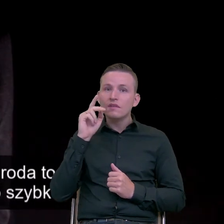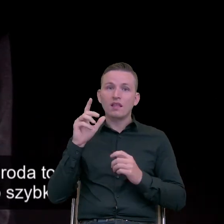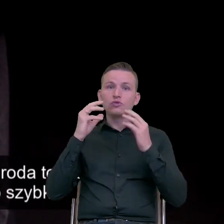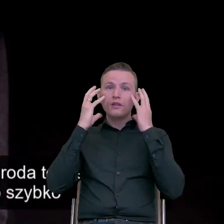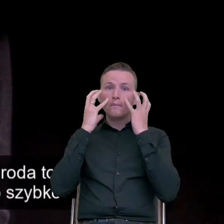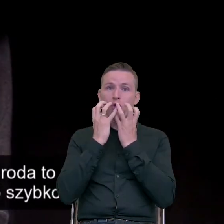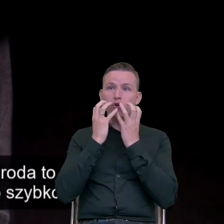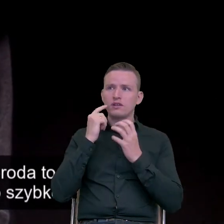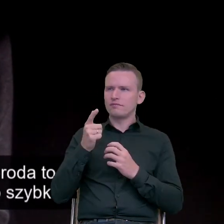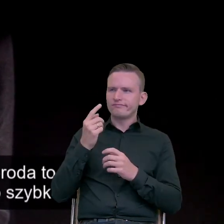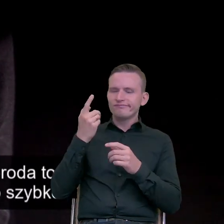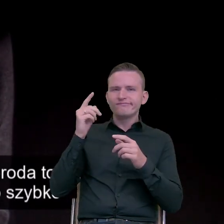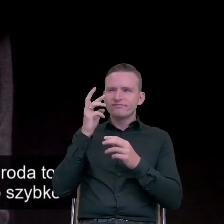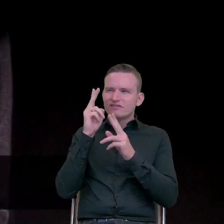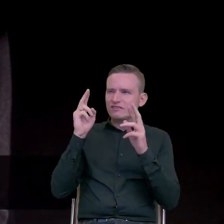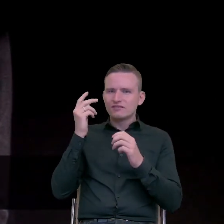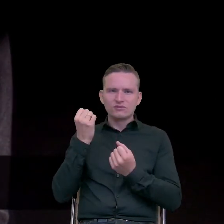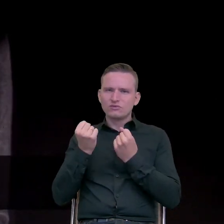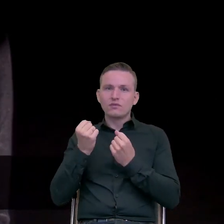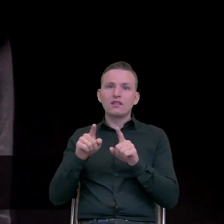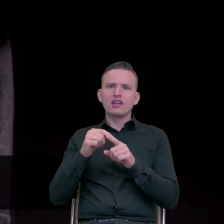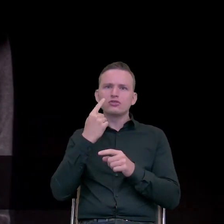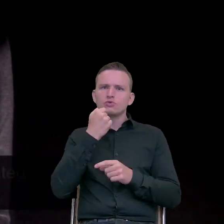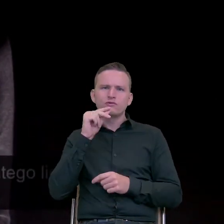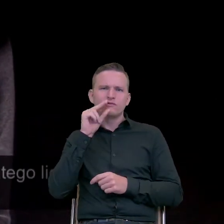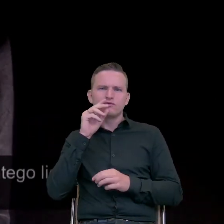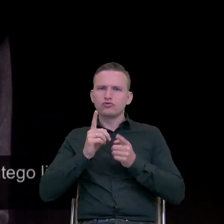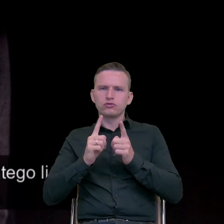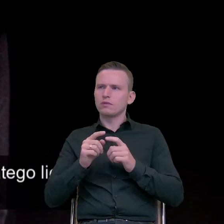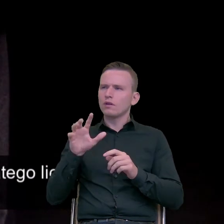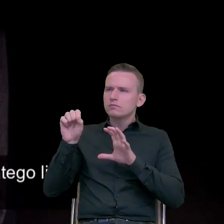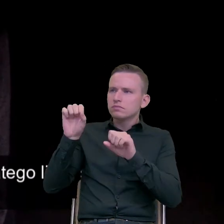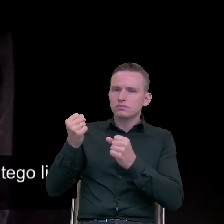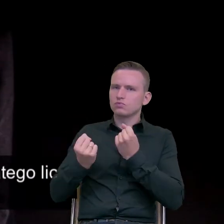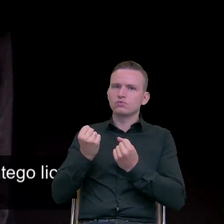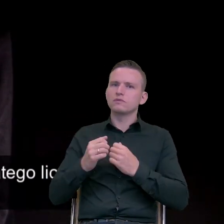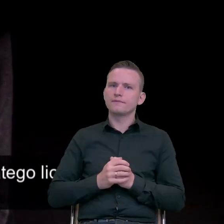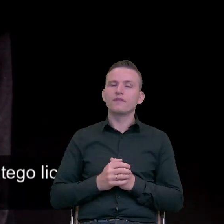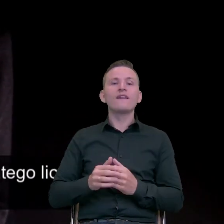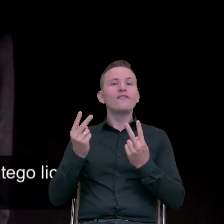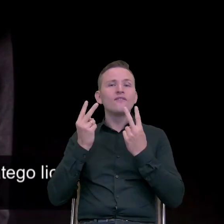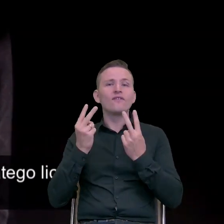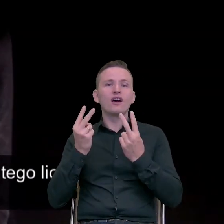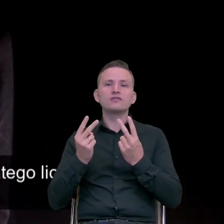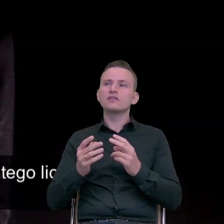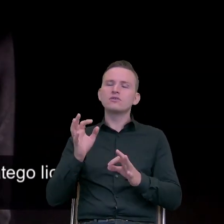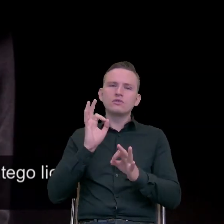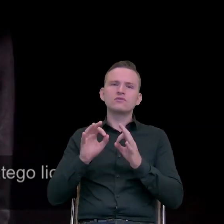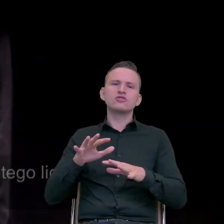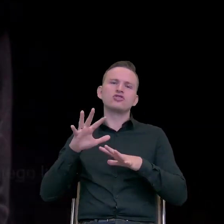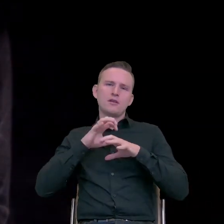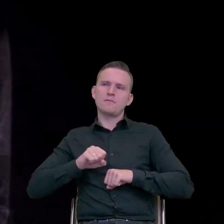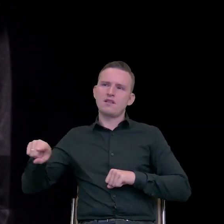rozumiem. Albo po prostu, gdy ktoś mówi bardzo szybko, to też nie jestem w stanie wyłapać, co kto mówi. Więc dlatego liczy się bardzo duża cierpliwość ze strony